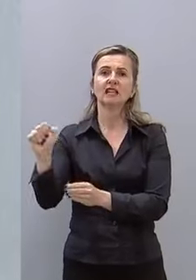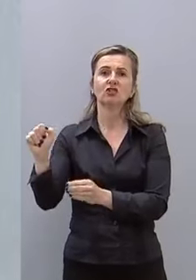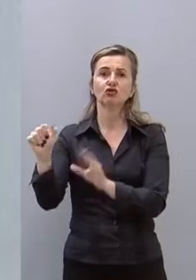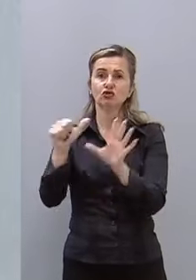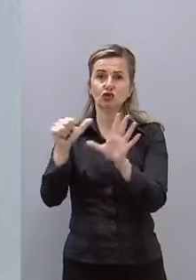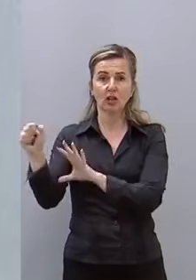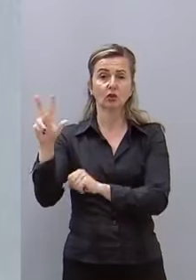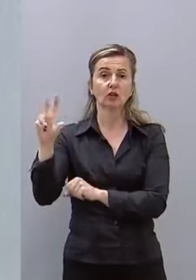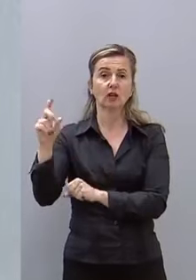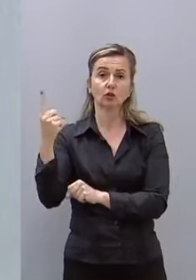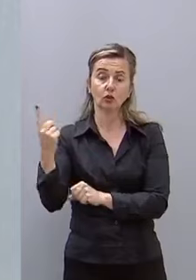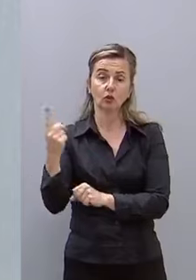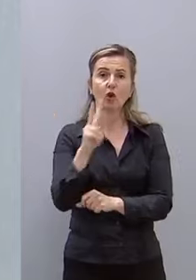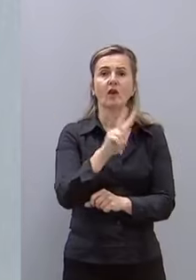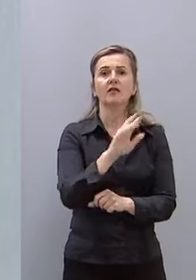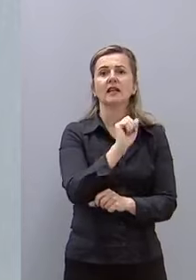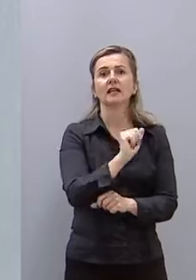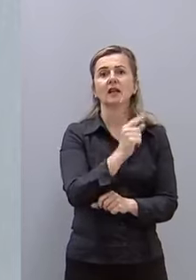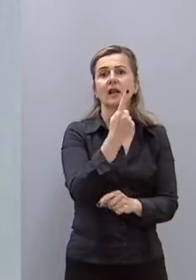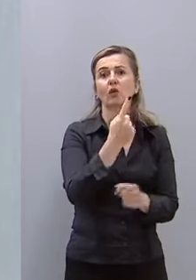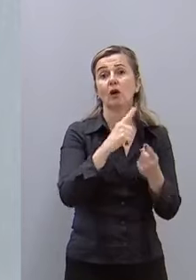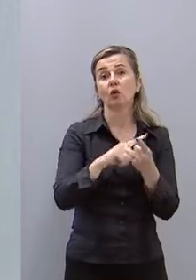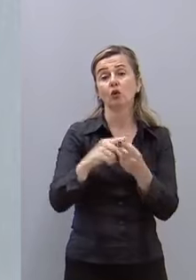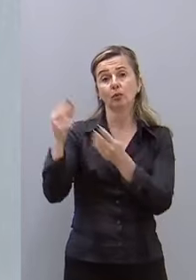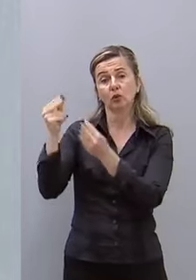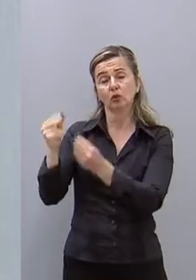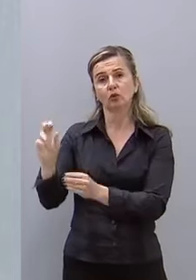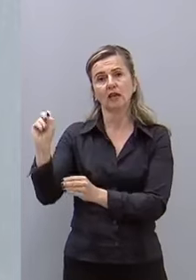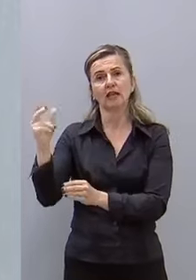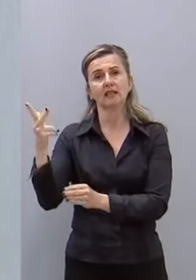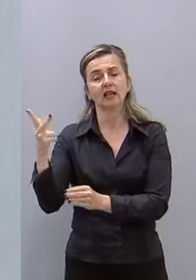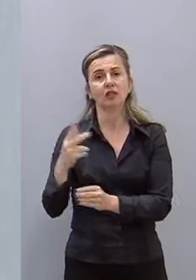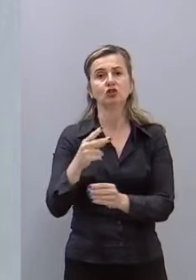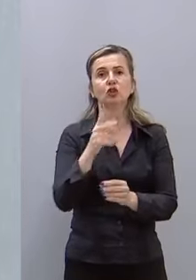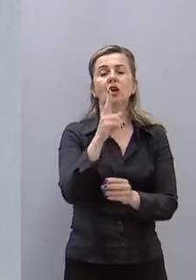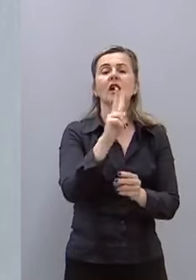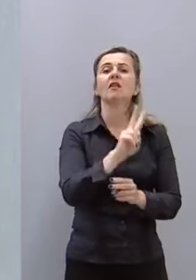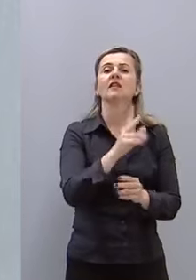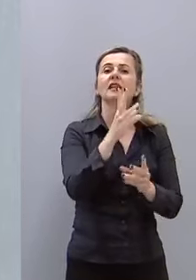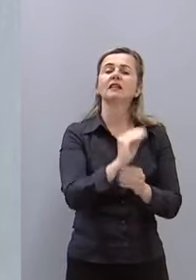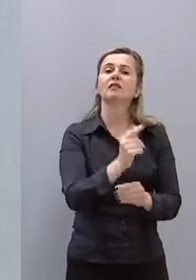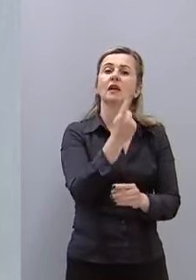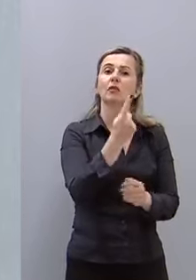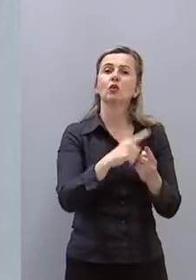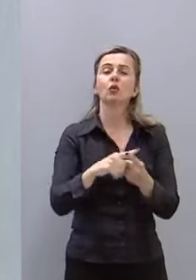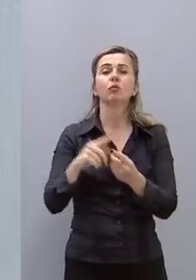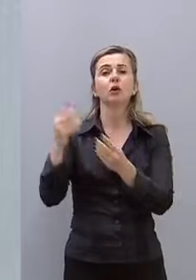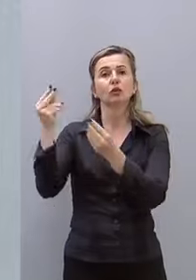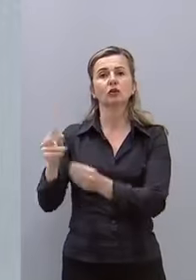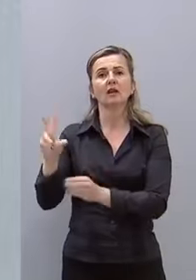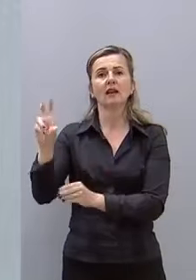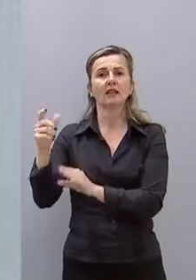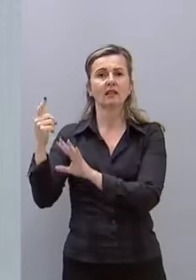vile d'anaunia 1 per un totale di 13 evil e di fiemme 1 per un totale di 37